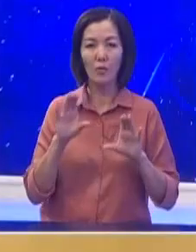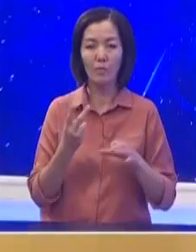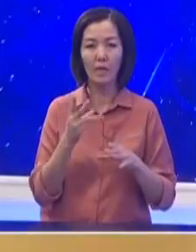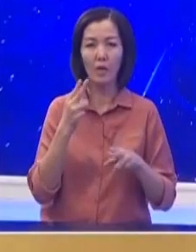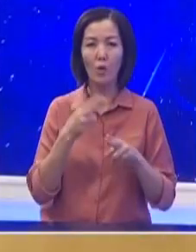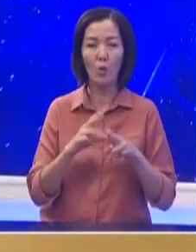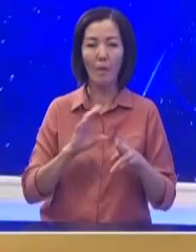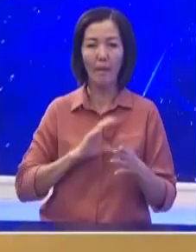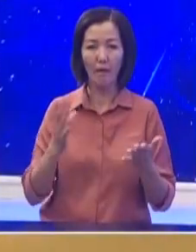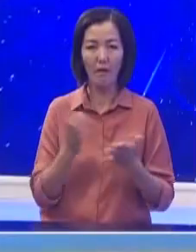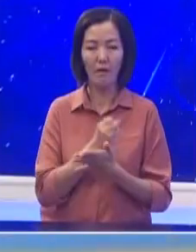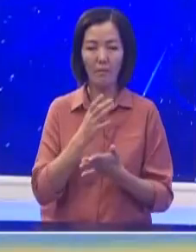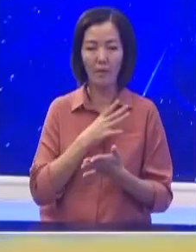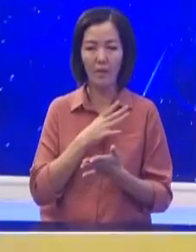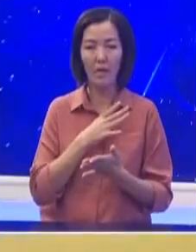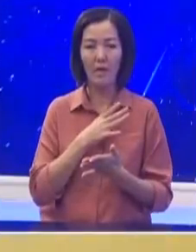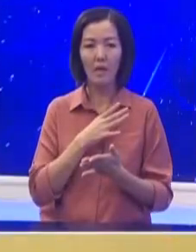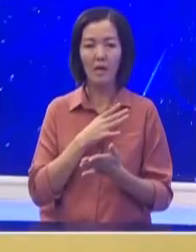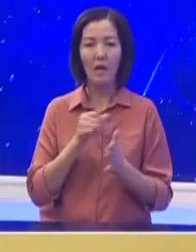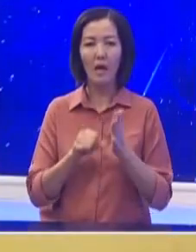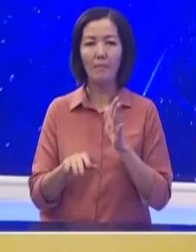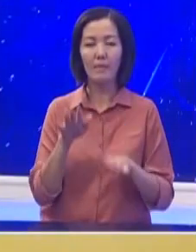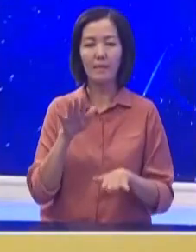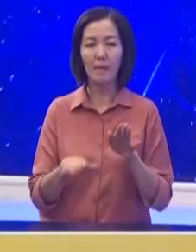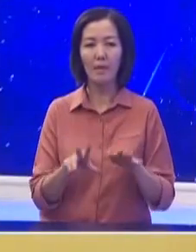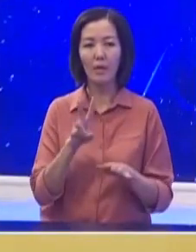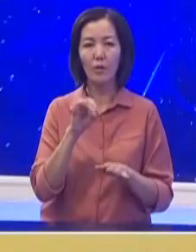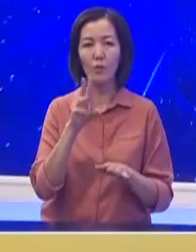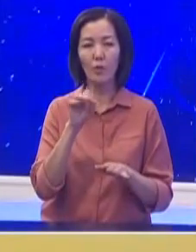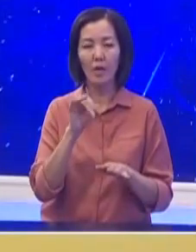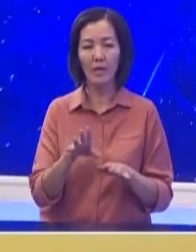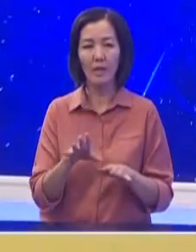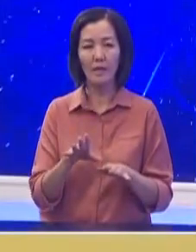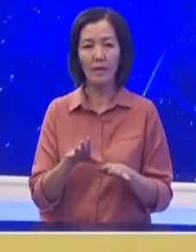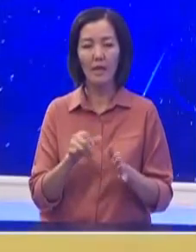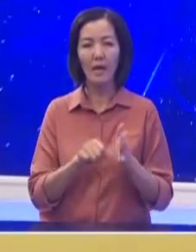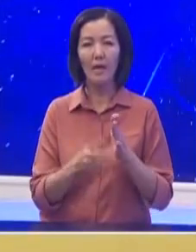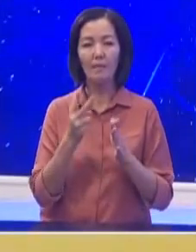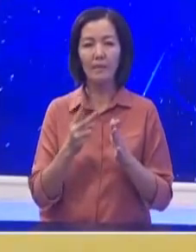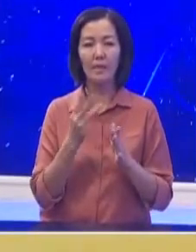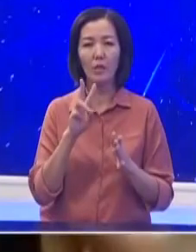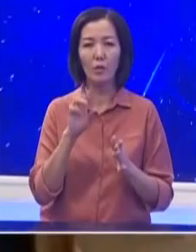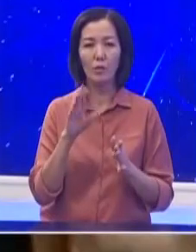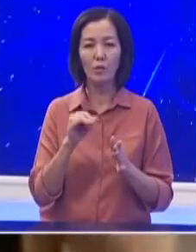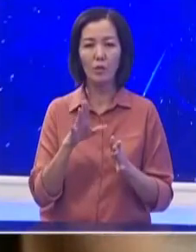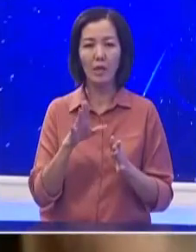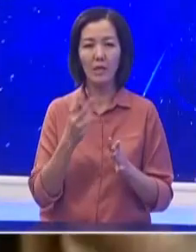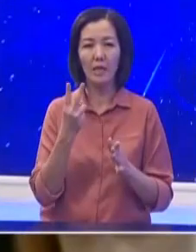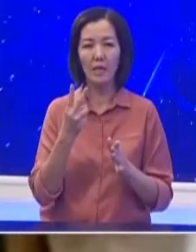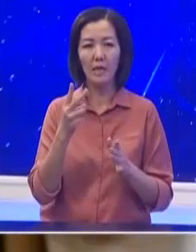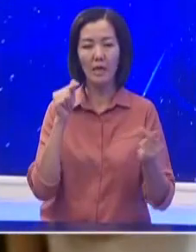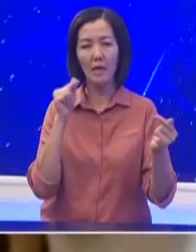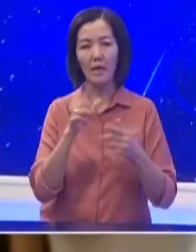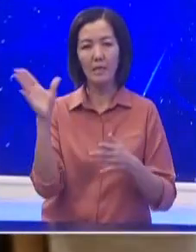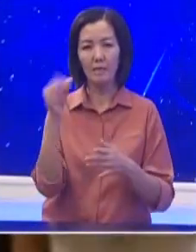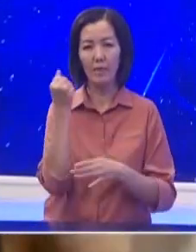қола медальға ие болды. Атап айтқанда 60 келіде Нұрқанат Серікбаев, 66 келіде Нұрсұлтан Зайзағалиев қарсыластарын